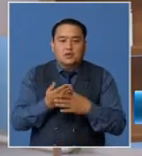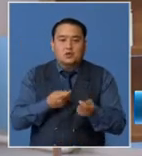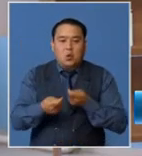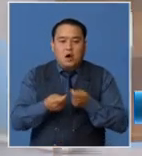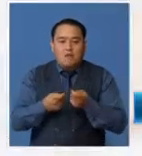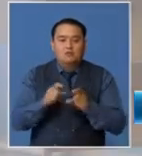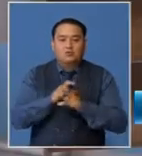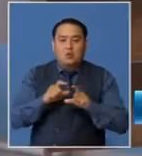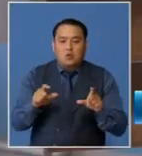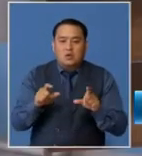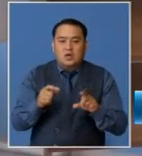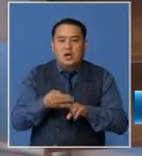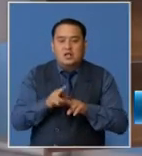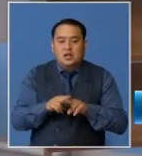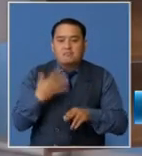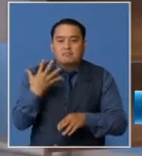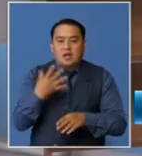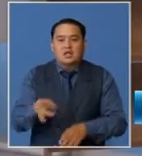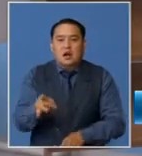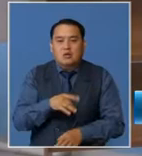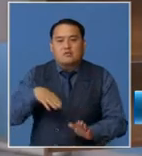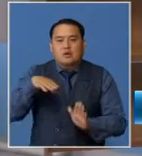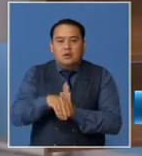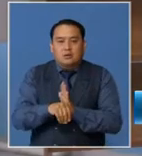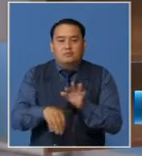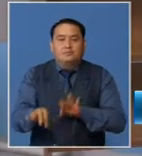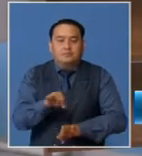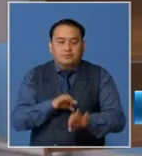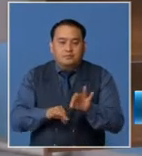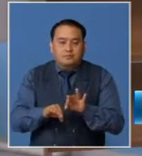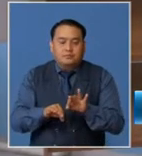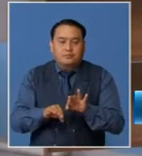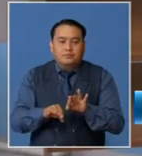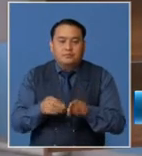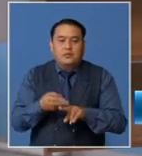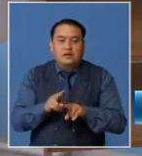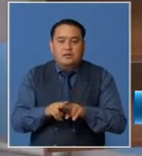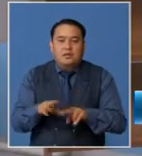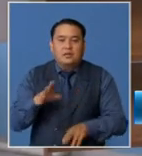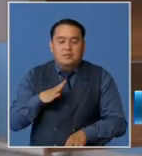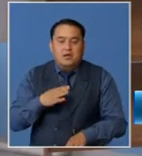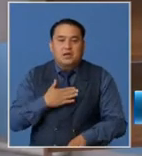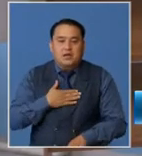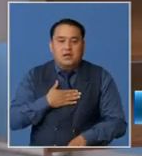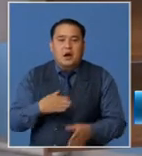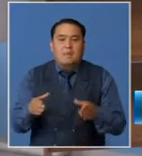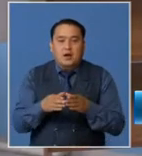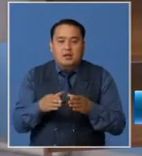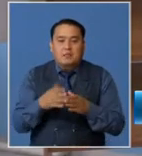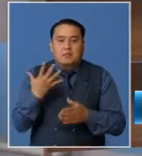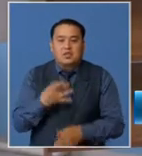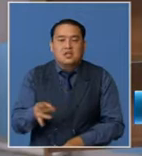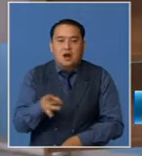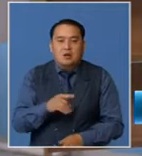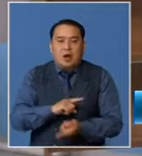руководителям школы. Именно вот эти 5 районов включены в этот проект. Именно для этого мы командой 5